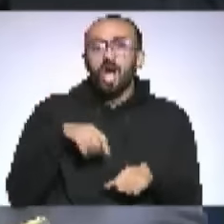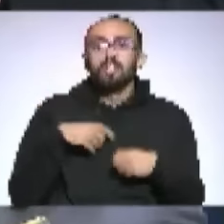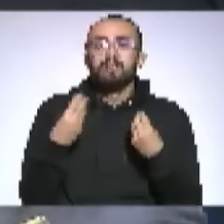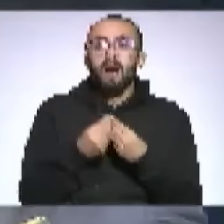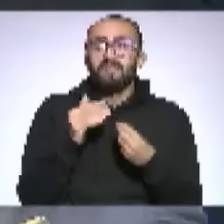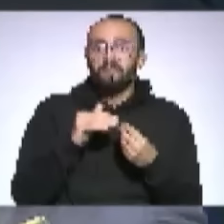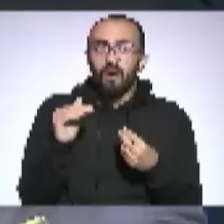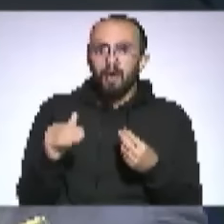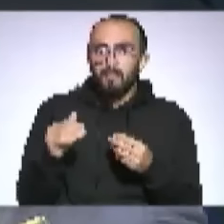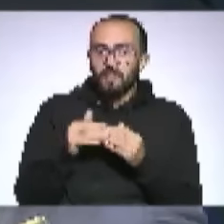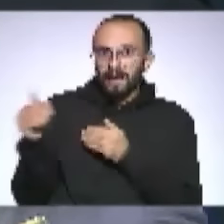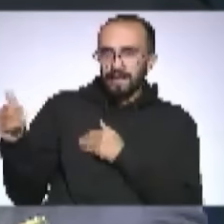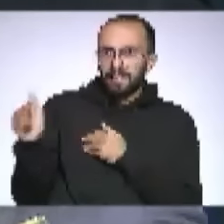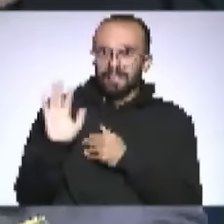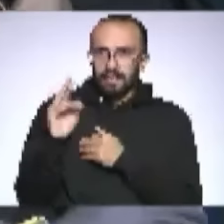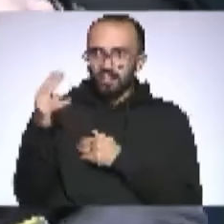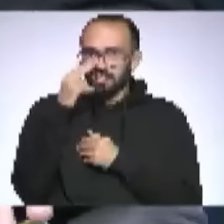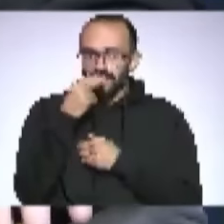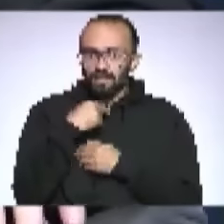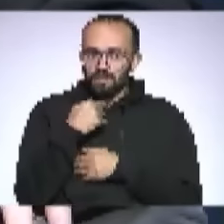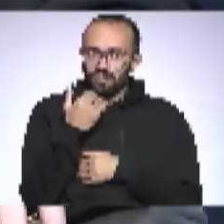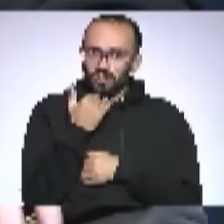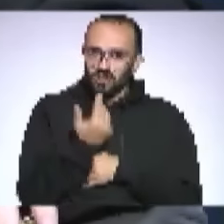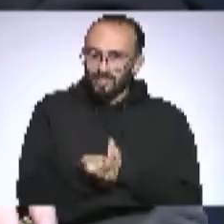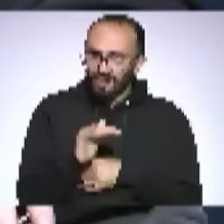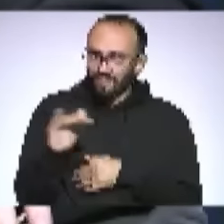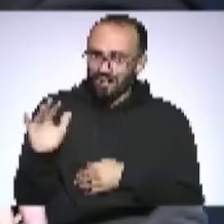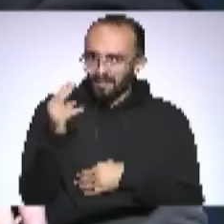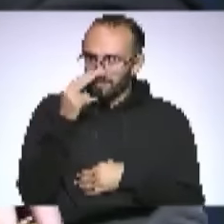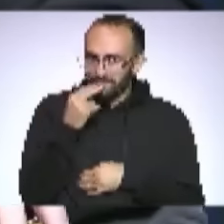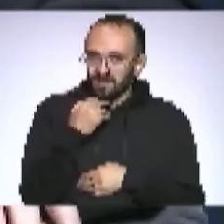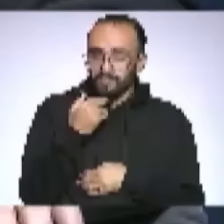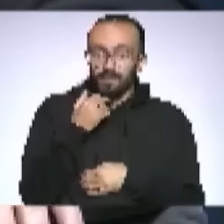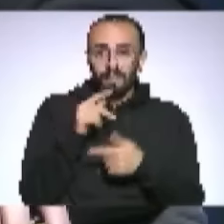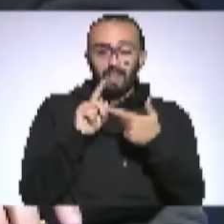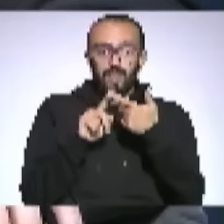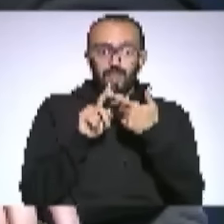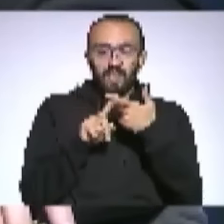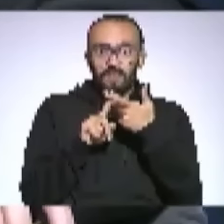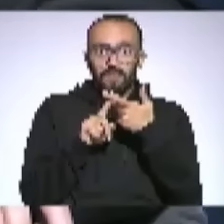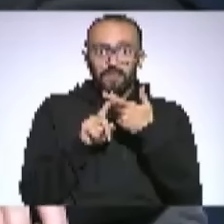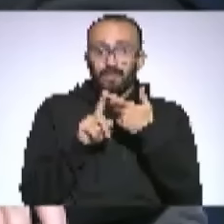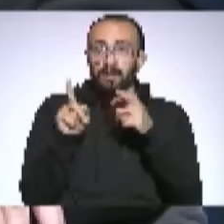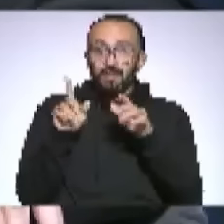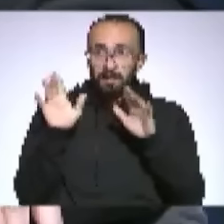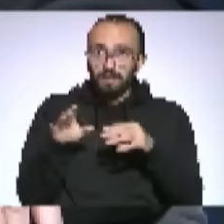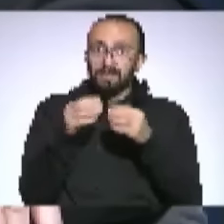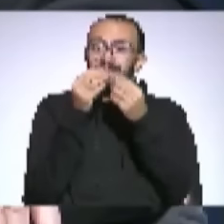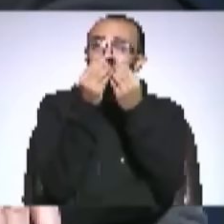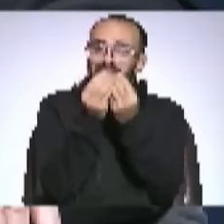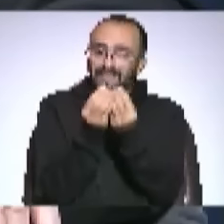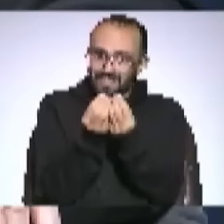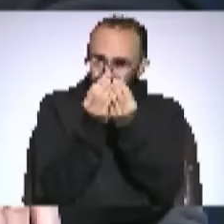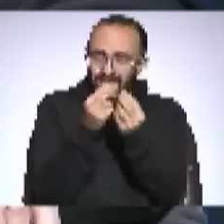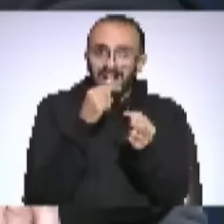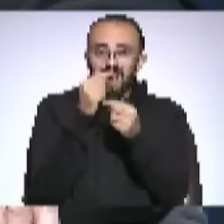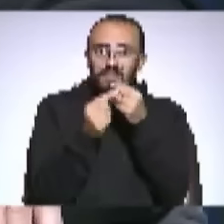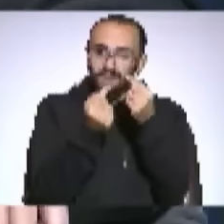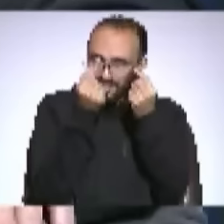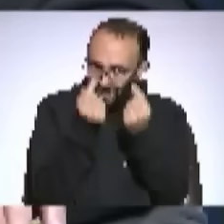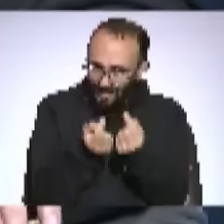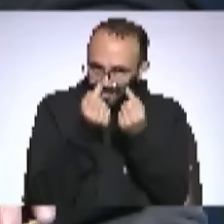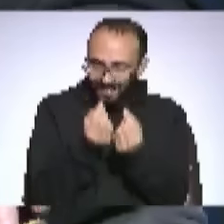عنك ما هم مش شايفين معاملاتك والحاله الثانيه اذا كانت موجو في البيت اكمل لك يا حبيبي